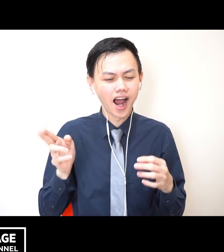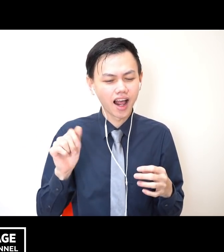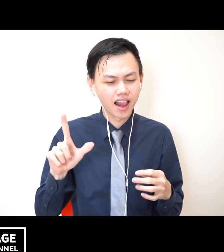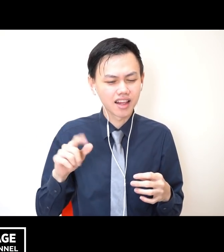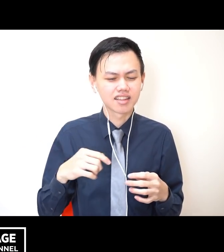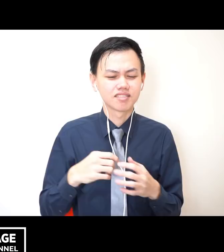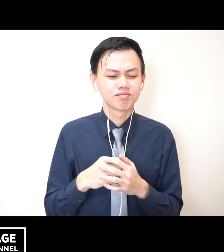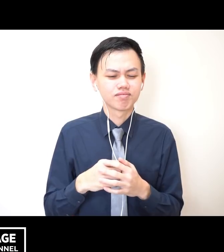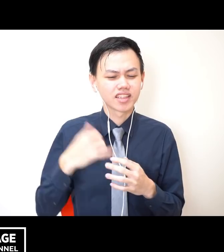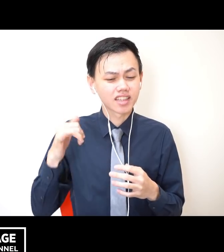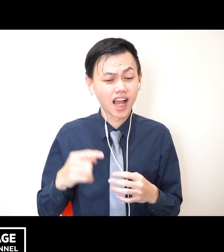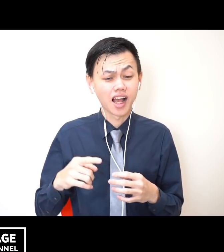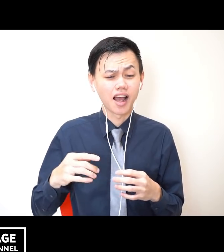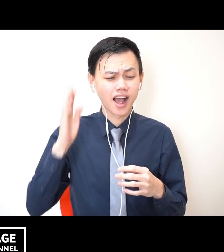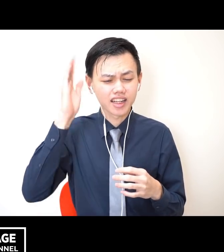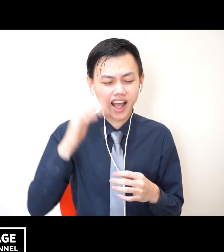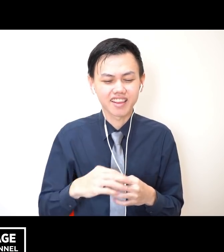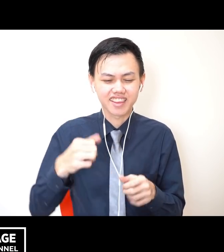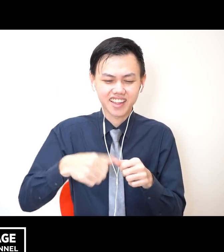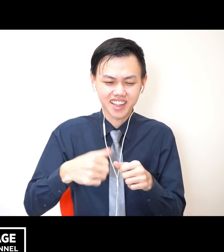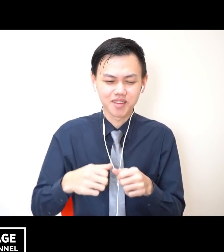Saya percaya bahwa hidup kita itu bagaikan asap.